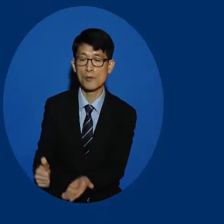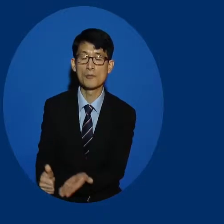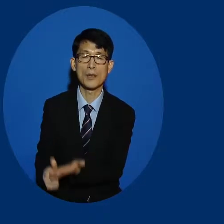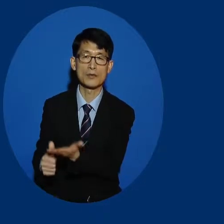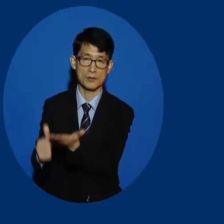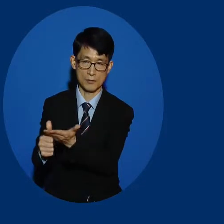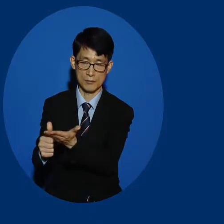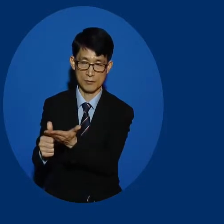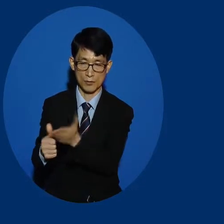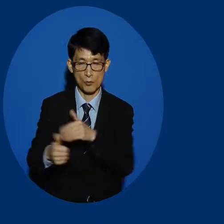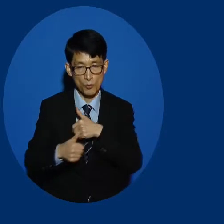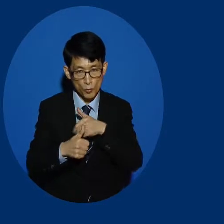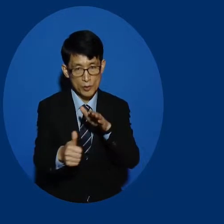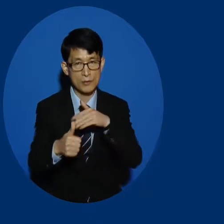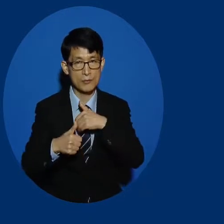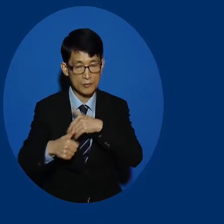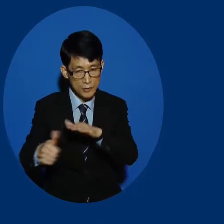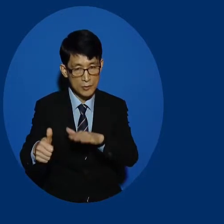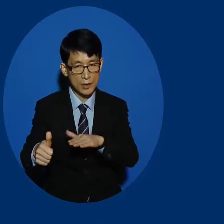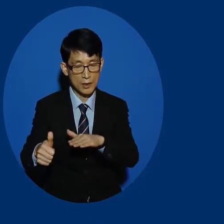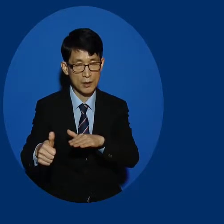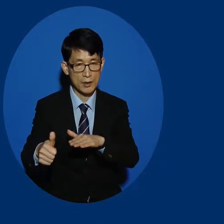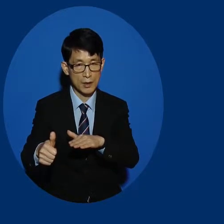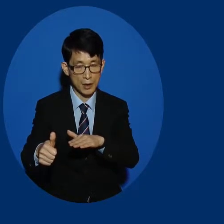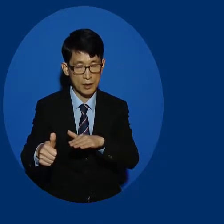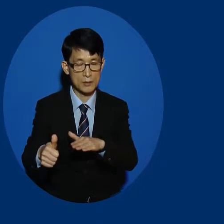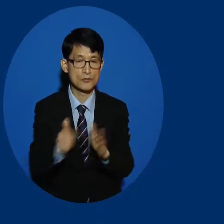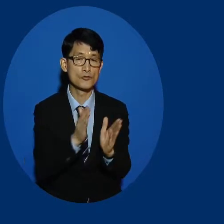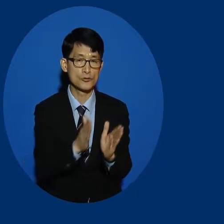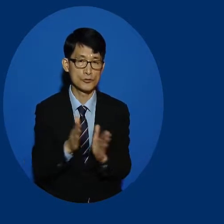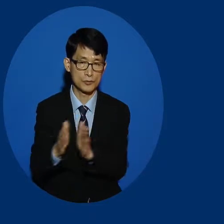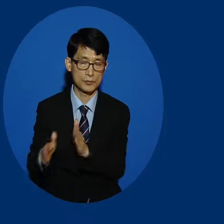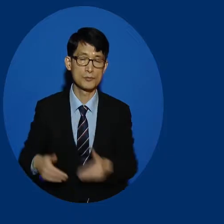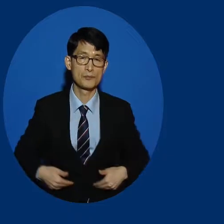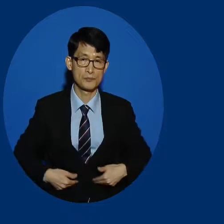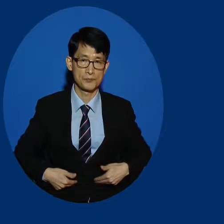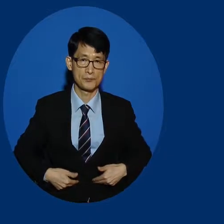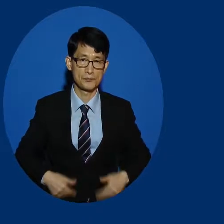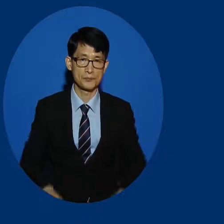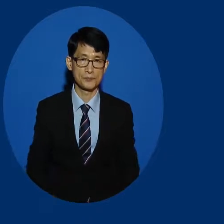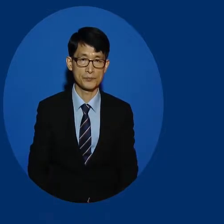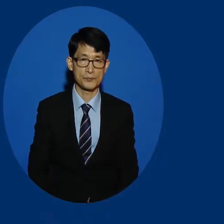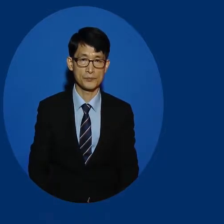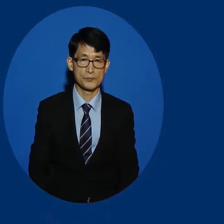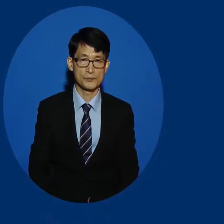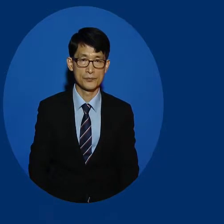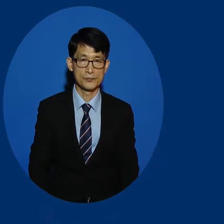또 파견하는 그러한 제도도 마련할 필요가 있어 보입니다.